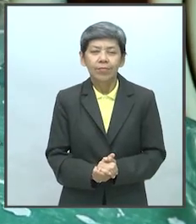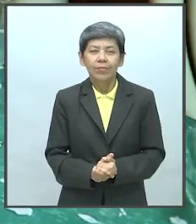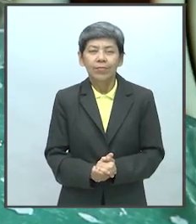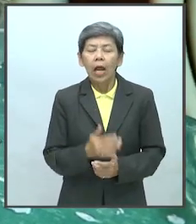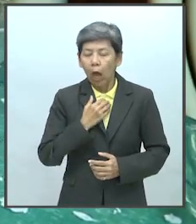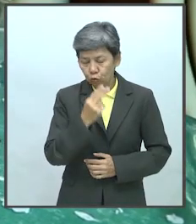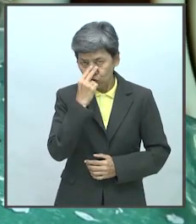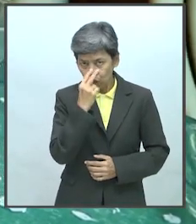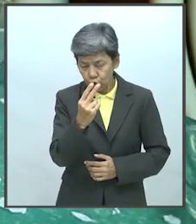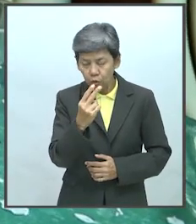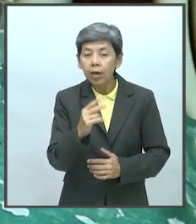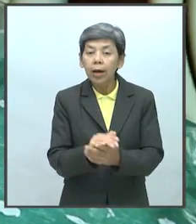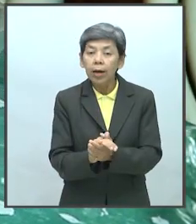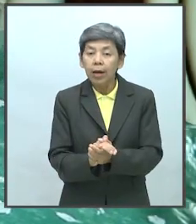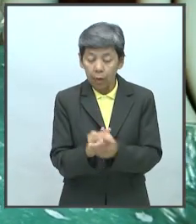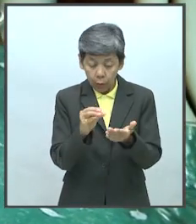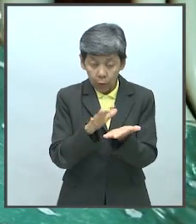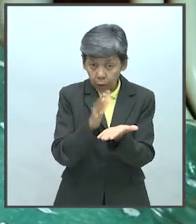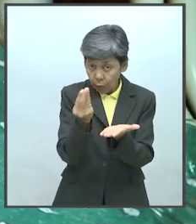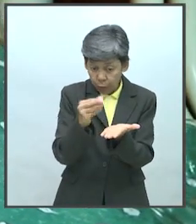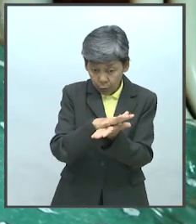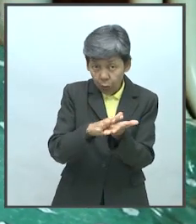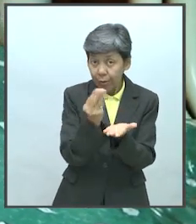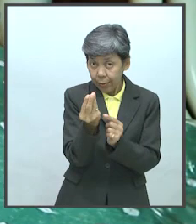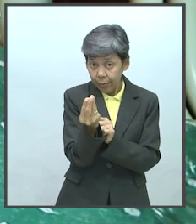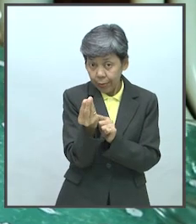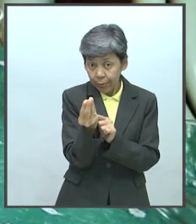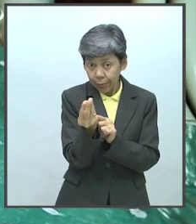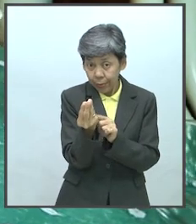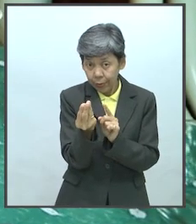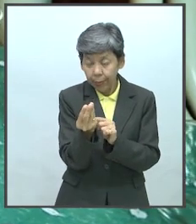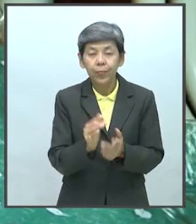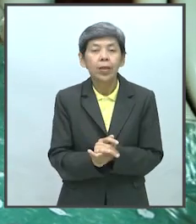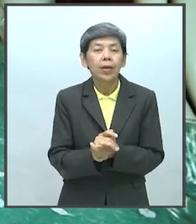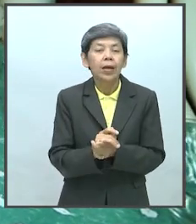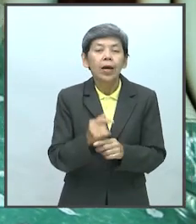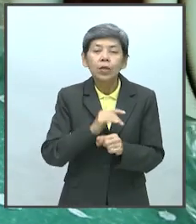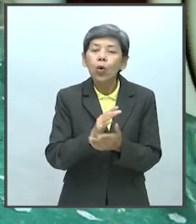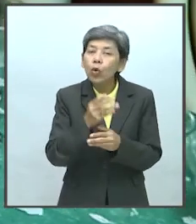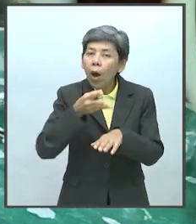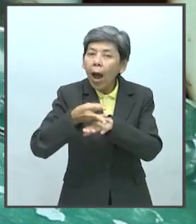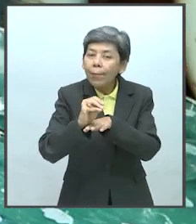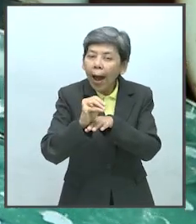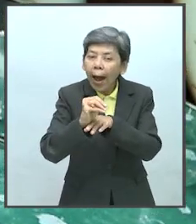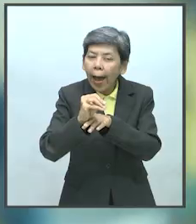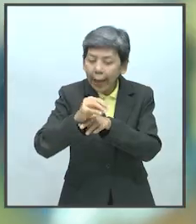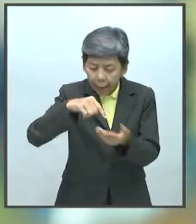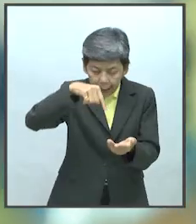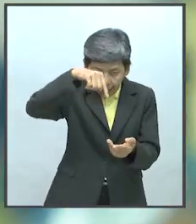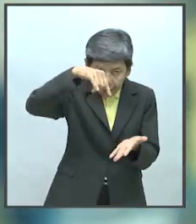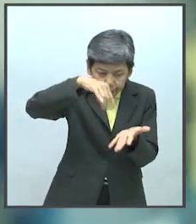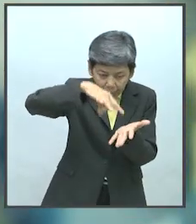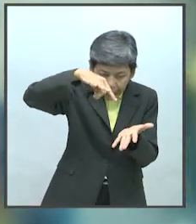อบก็คือว่าเราก็จะนำเม็ดบัวลอยขึ้นมานะครับแล้วก็ใช้ไม้ใบแหลมนะครับเดี๋ยวลองครับจิ้มทะลุตรงแกนกล